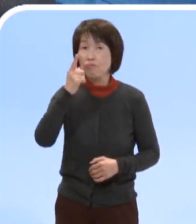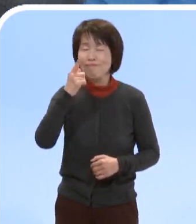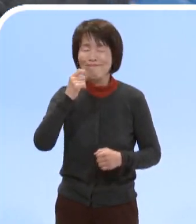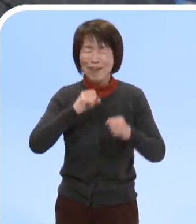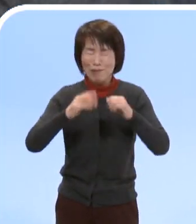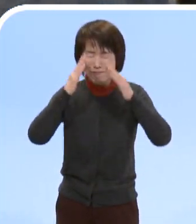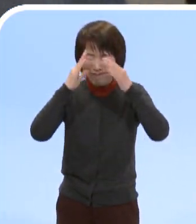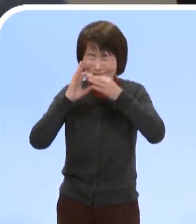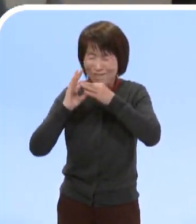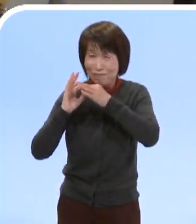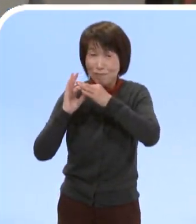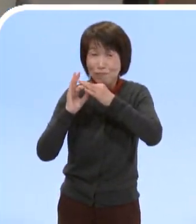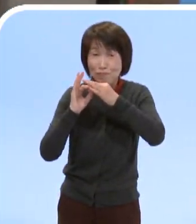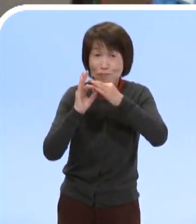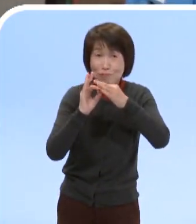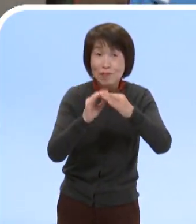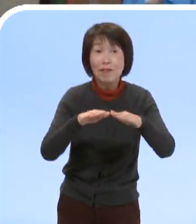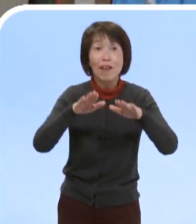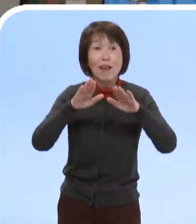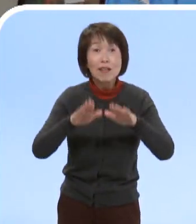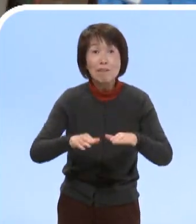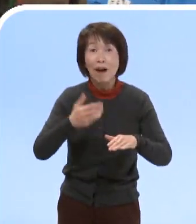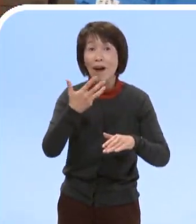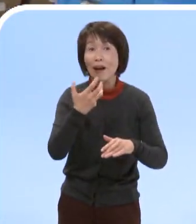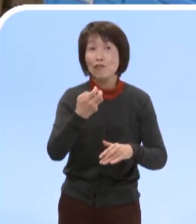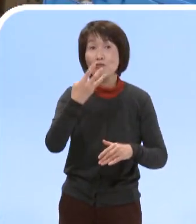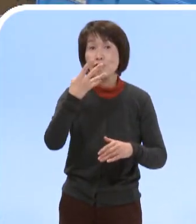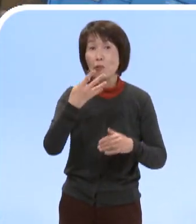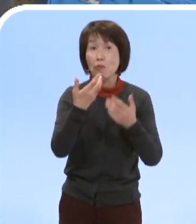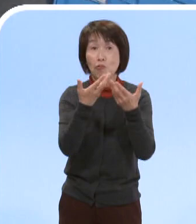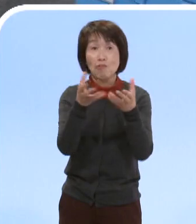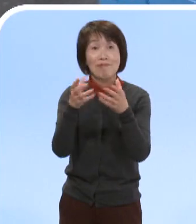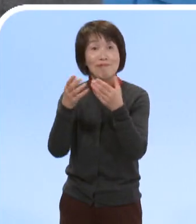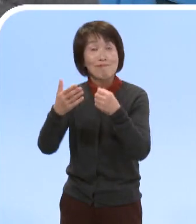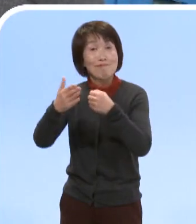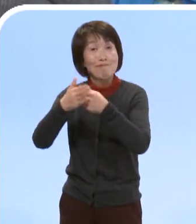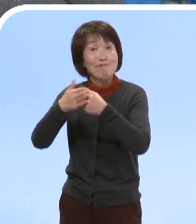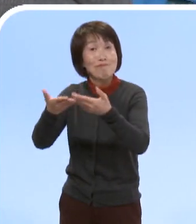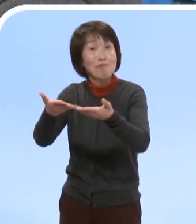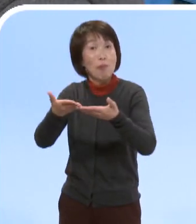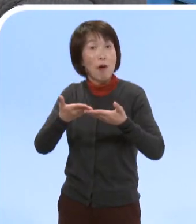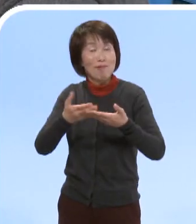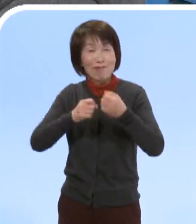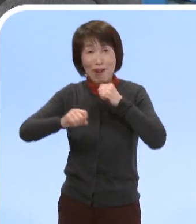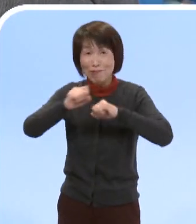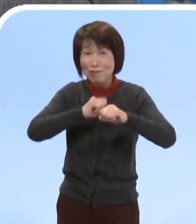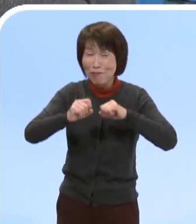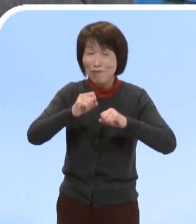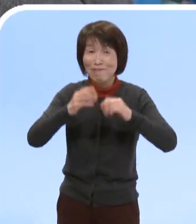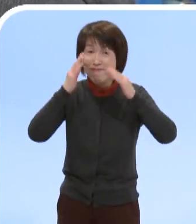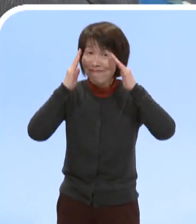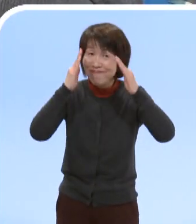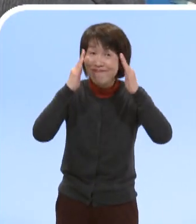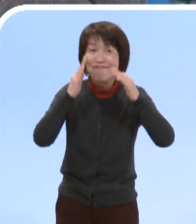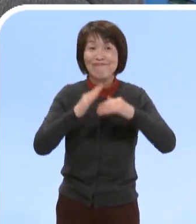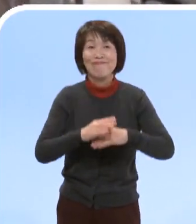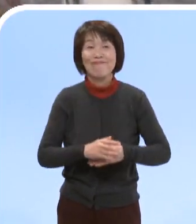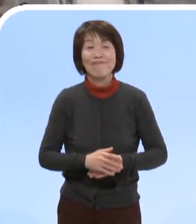ることで、今では84もの企業や団体から支援を受けるまでに成長しました。